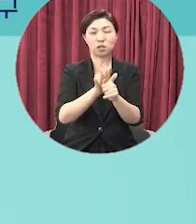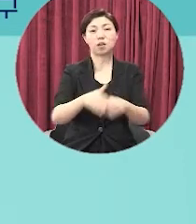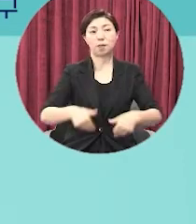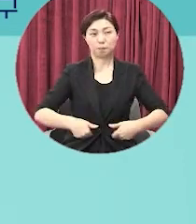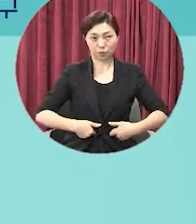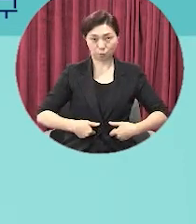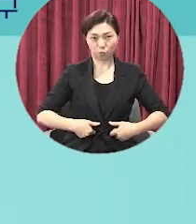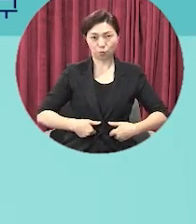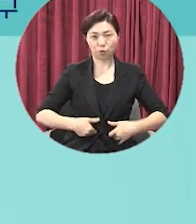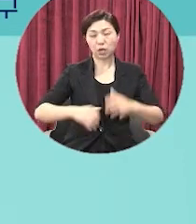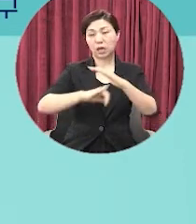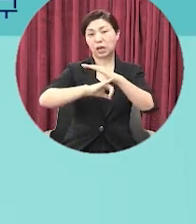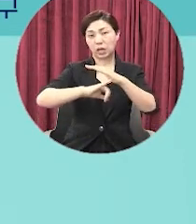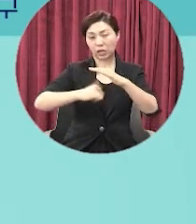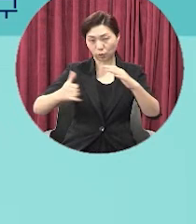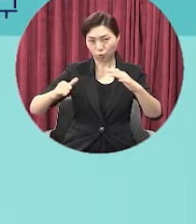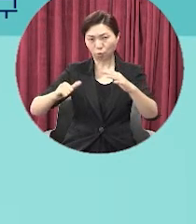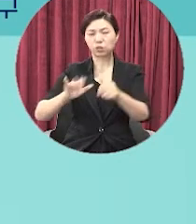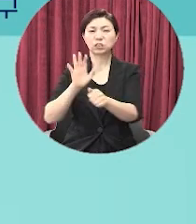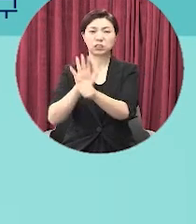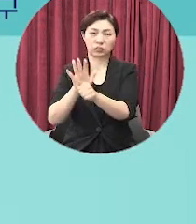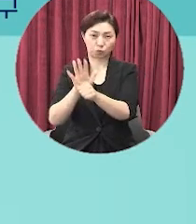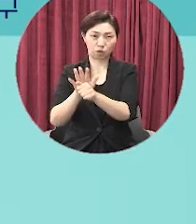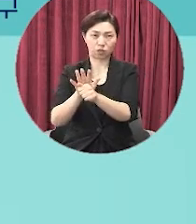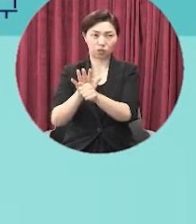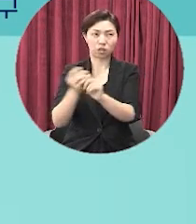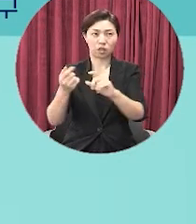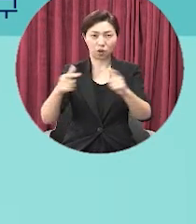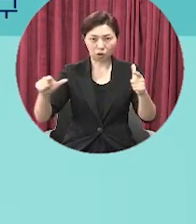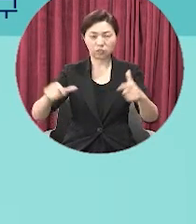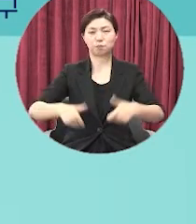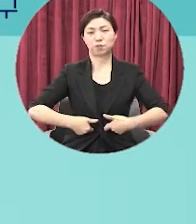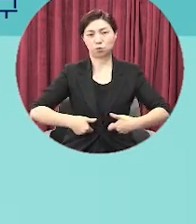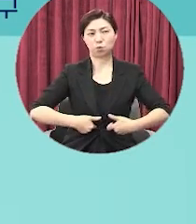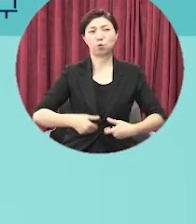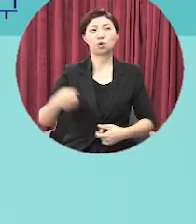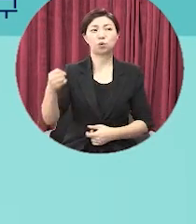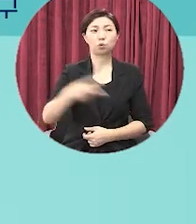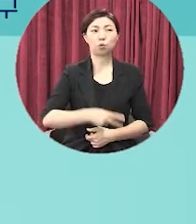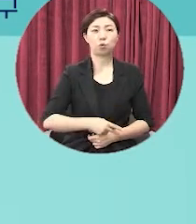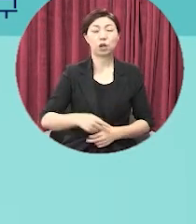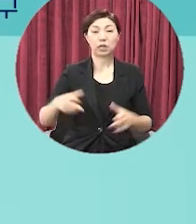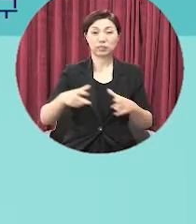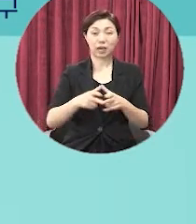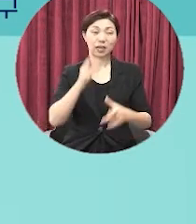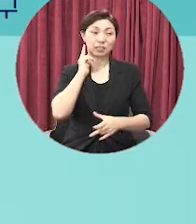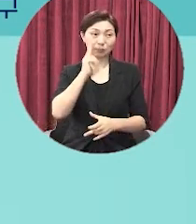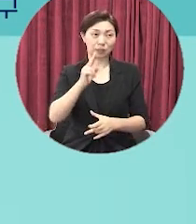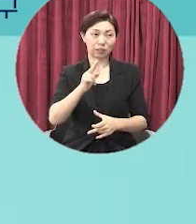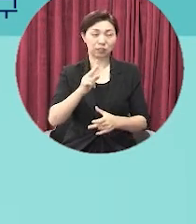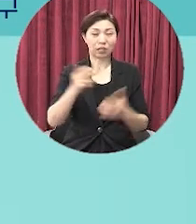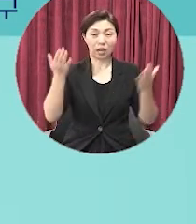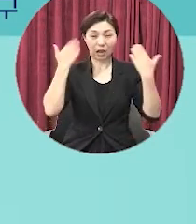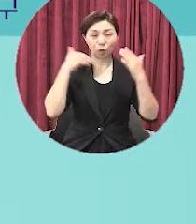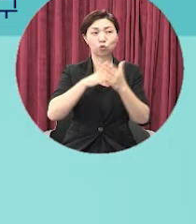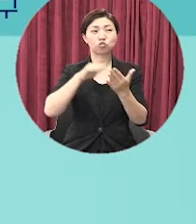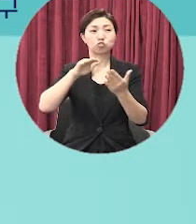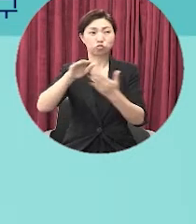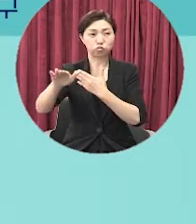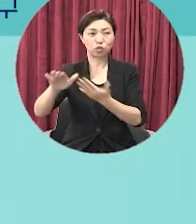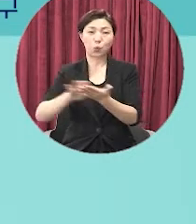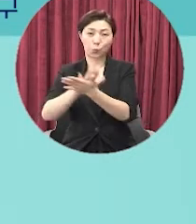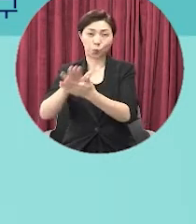서포트를 위한 보자 생활 보조 도움 제공 하는게 중요 하겠고 조증 은 반가운 상해 라도 활동 서비스가 필요하겠지만